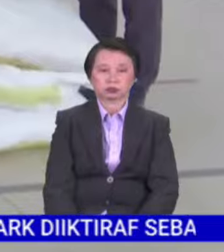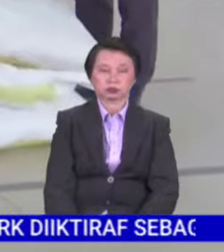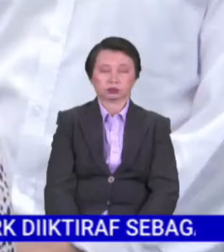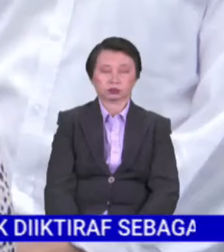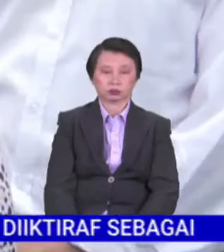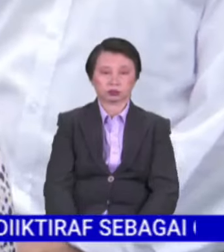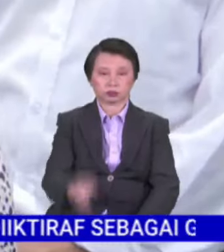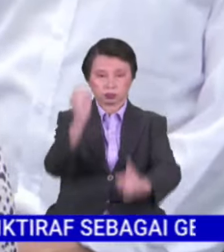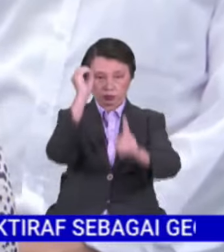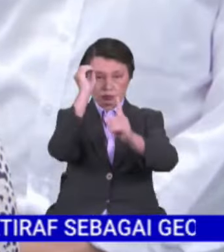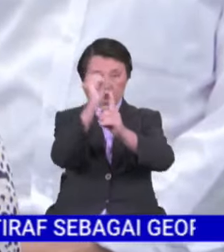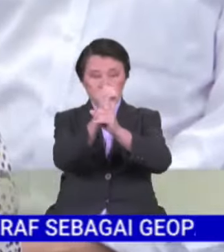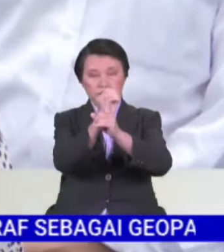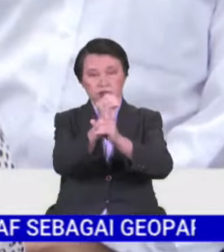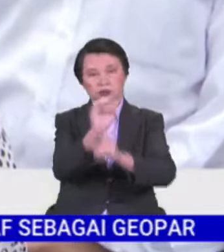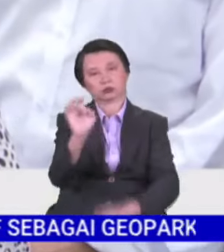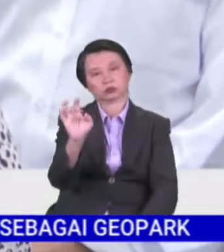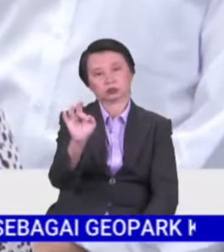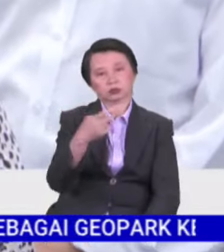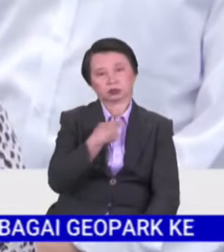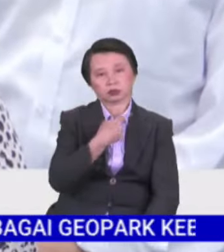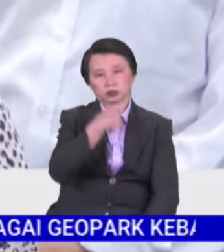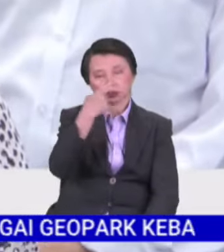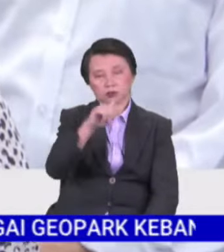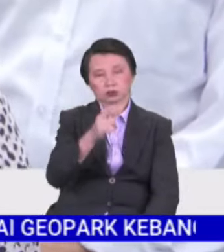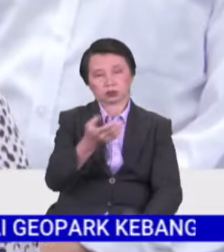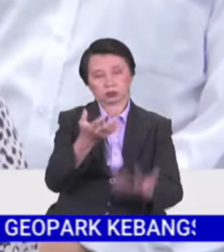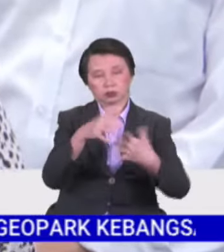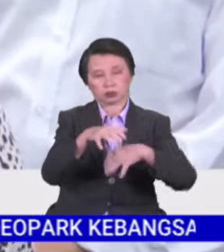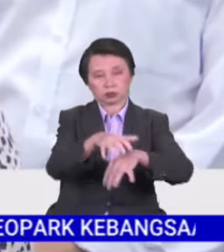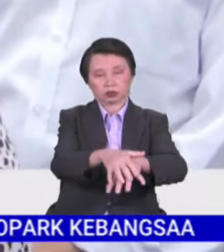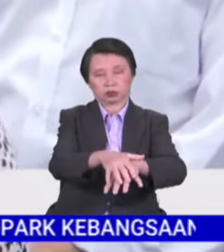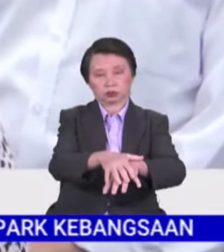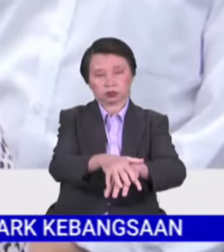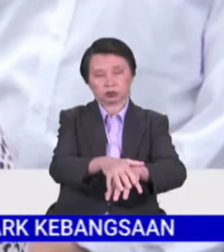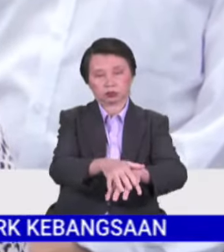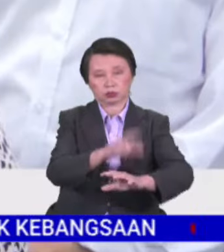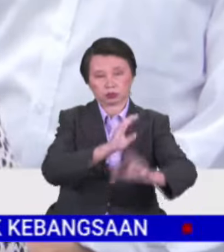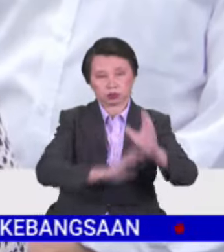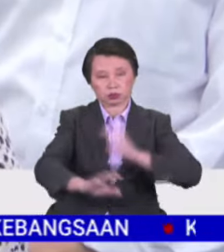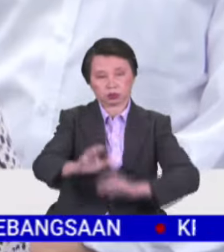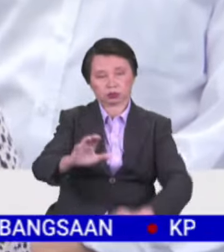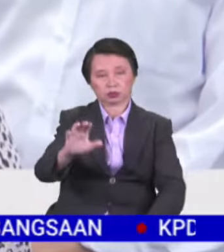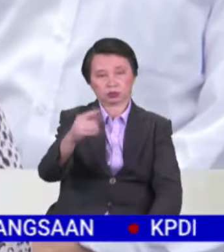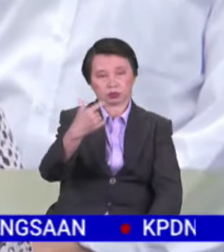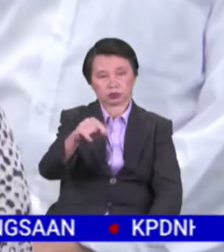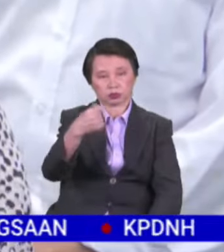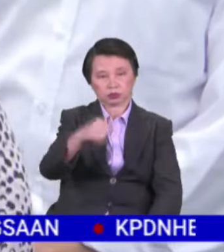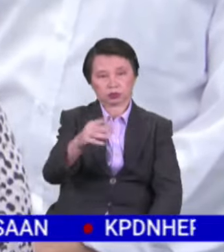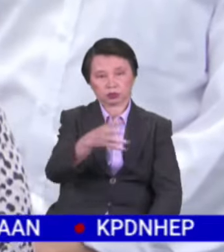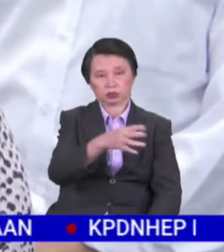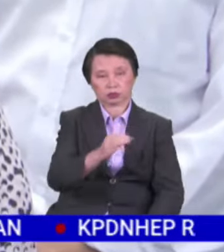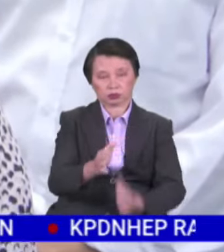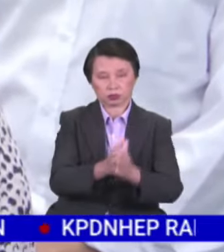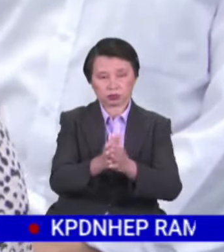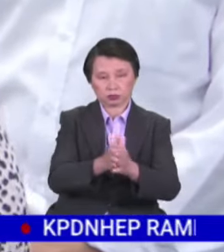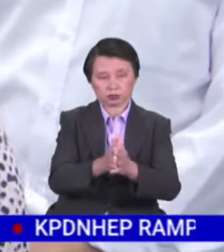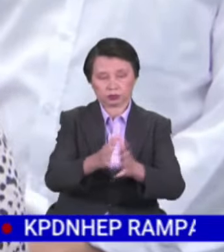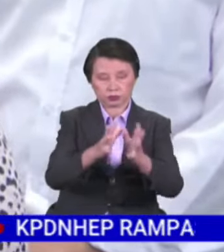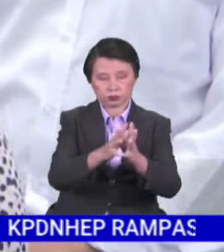Objektif adalah sebagai salah satu kita untuk menerapkan ciri-ciri kehijauan dan juga usaha